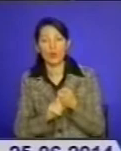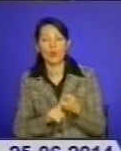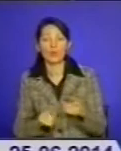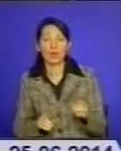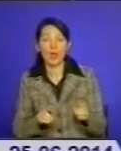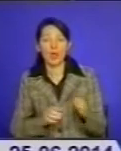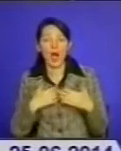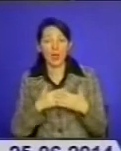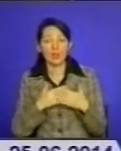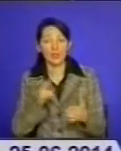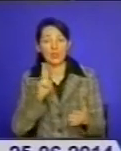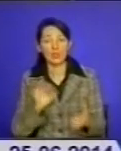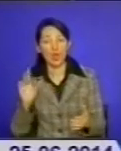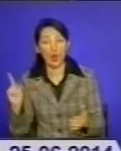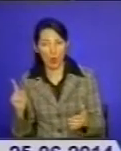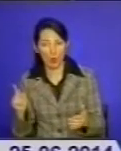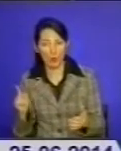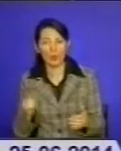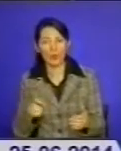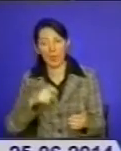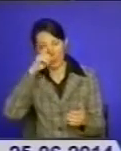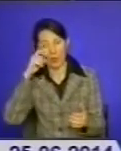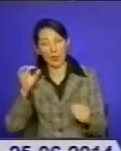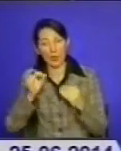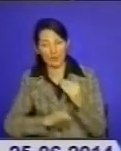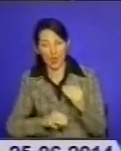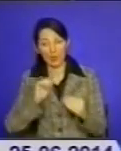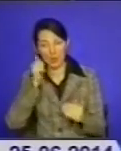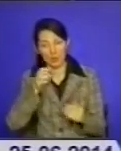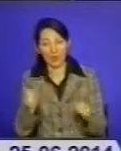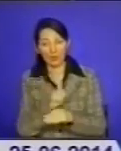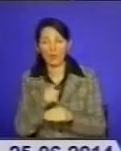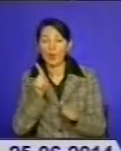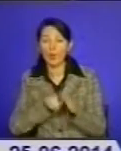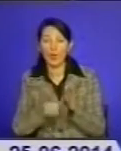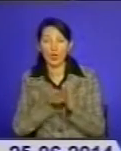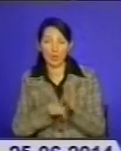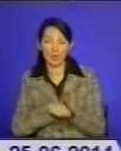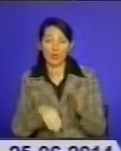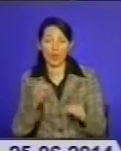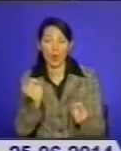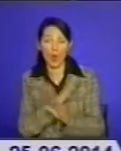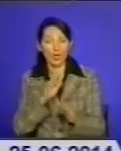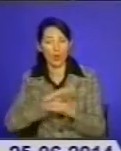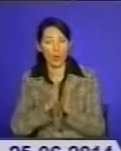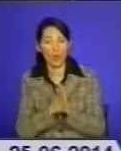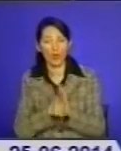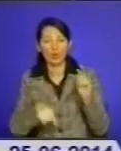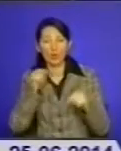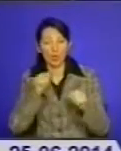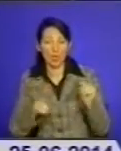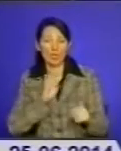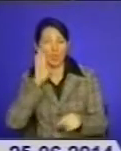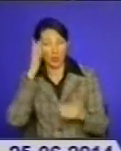заходу та проходженням його атмосферних фронтів, завтра на Тернопільщині погіршаться погодні умови. Часом дощі, вранці та вдень сильні